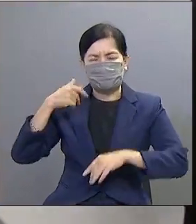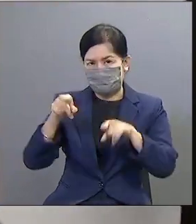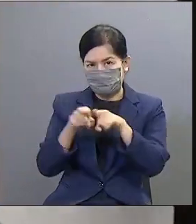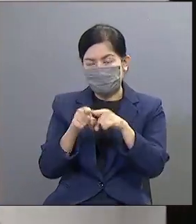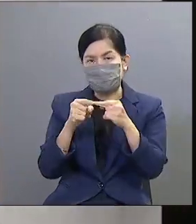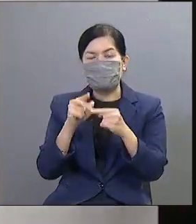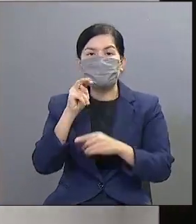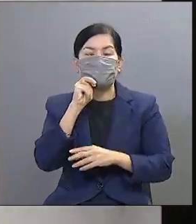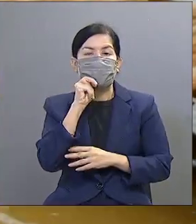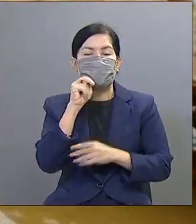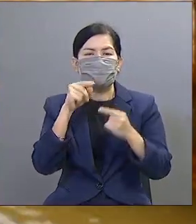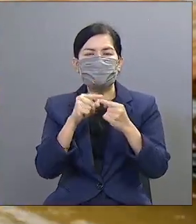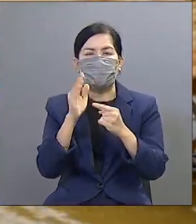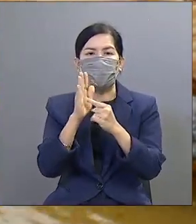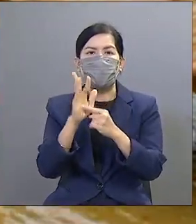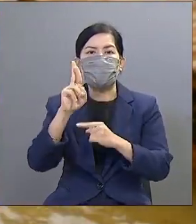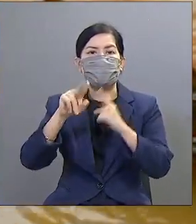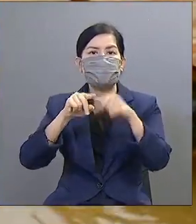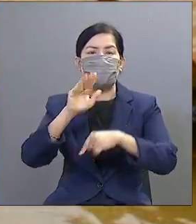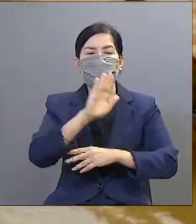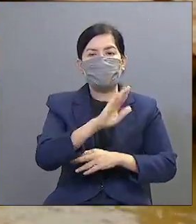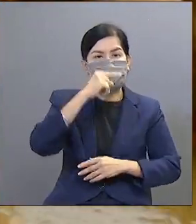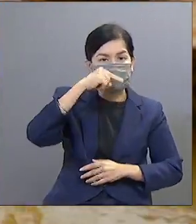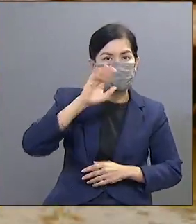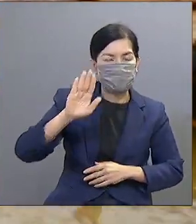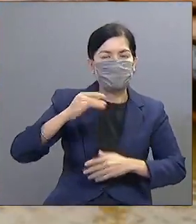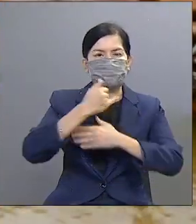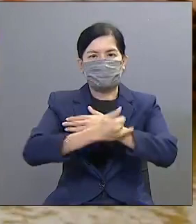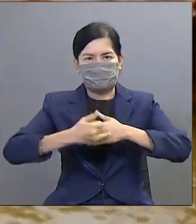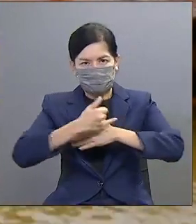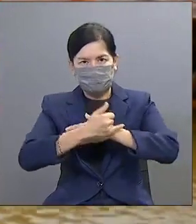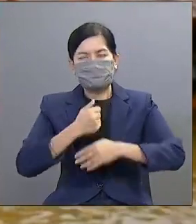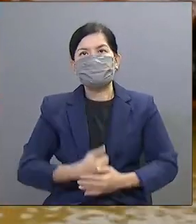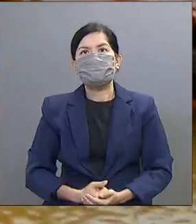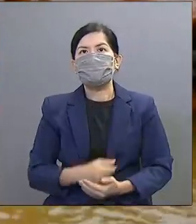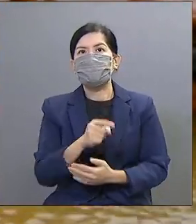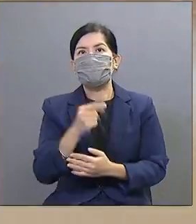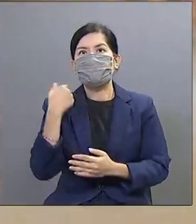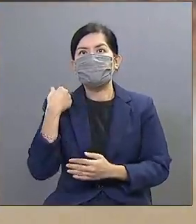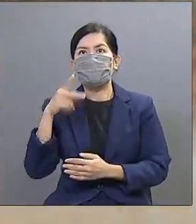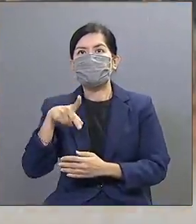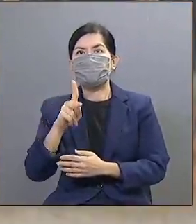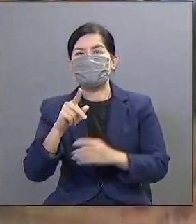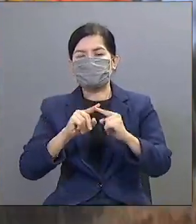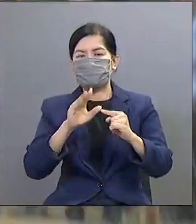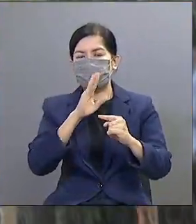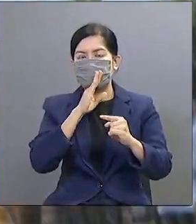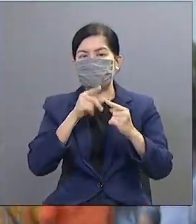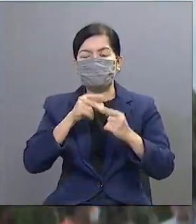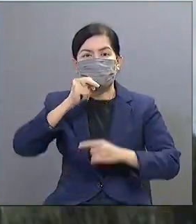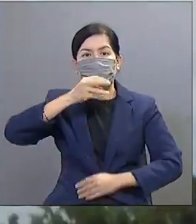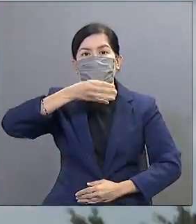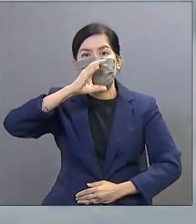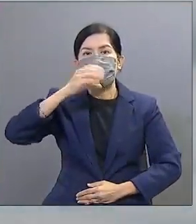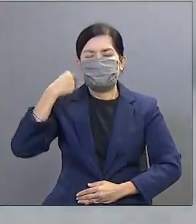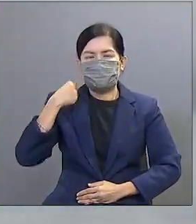่ใไทยแล้วกตากราเภทด้วยเมของปริมาณที่มีแรกท่าต่สูงแบบนี้แนะนอนก่อนที่จะทานกต้องมการกร